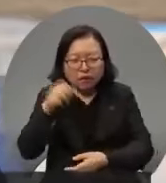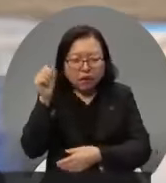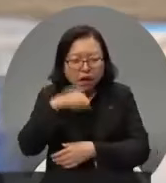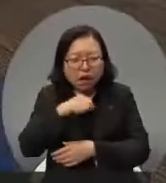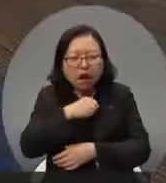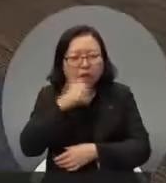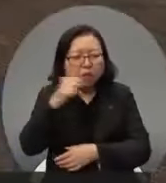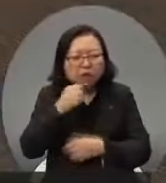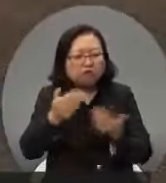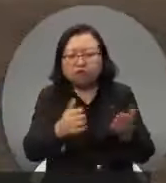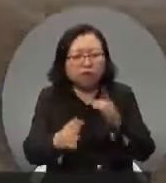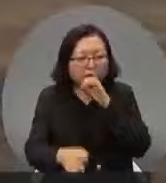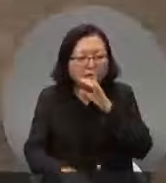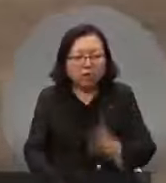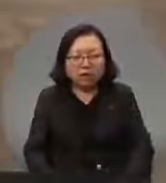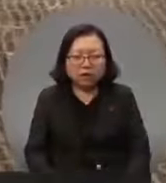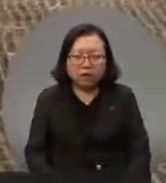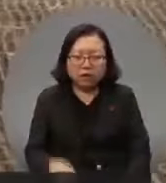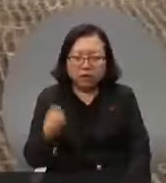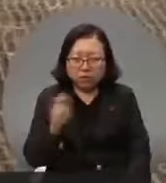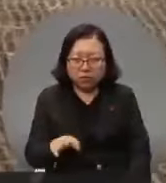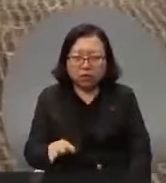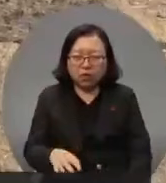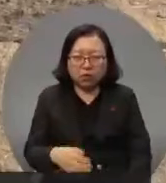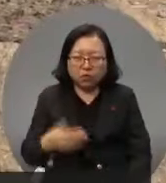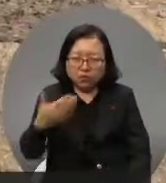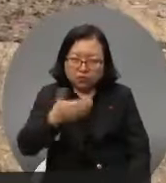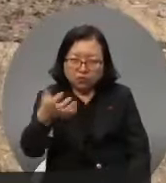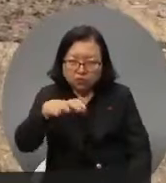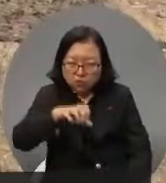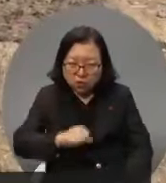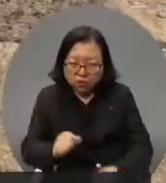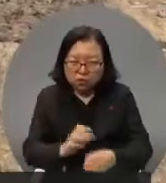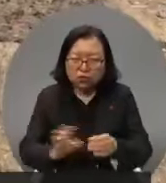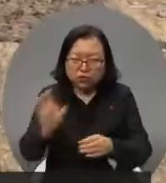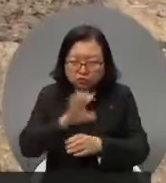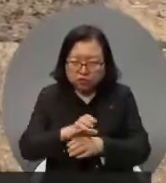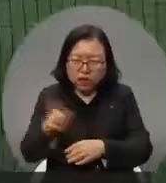거죠. 또 체육공원 내 90억 원을 들여 추가로 조성 중인